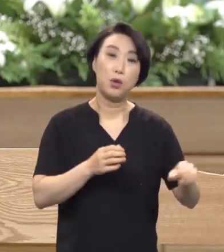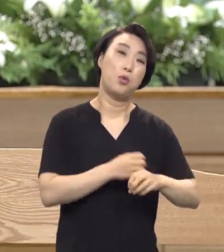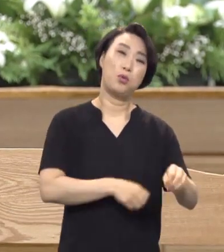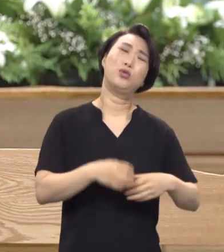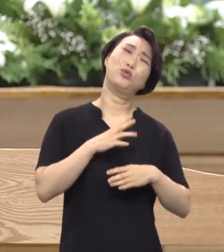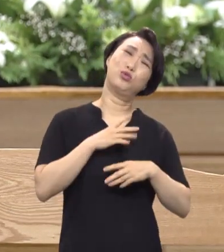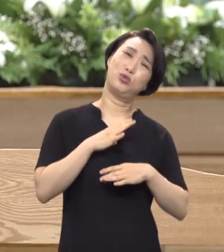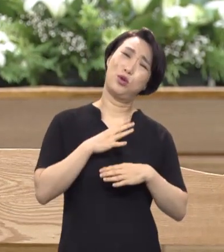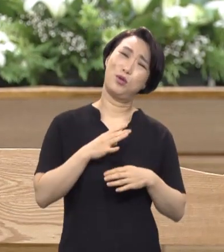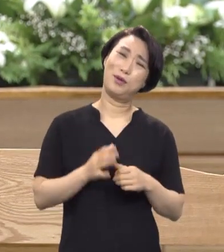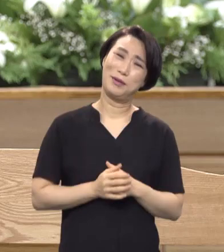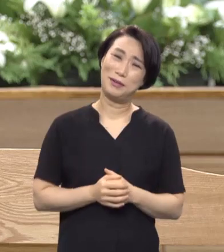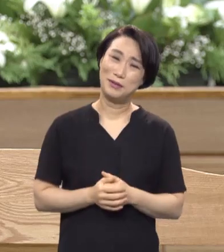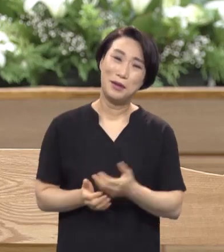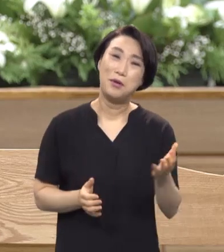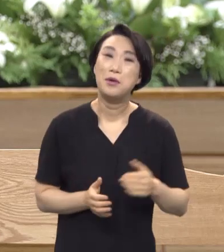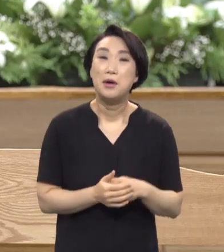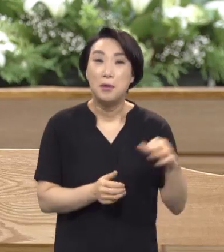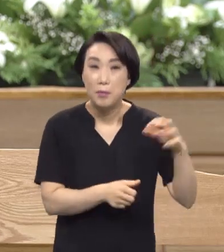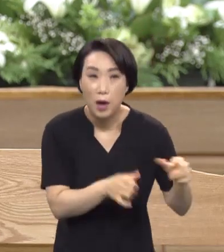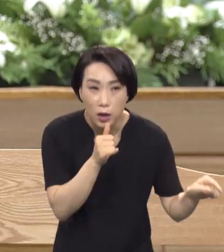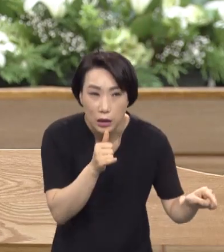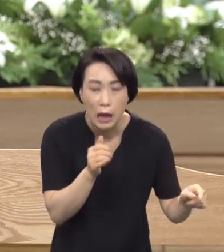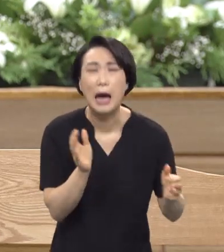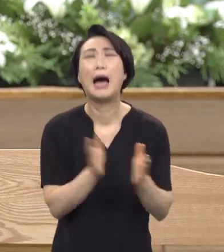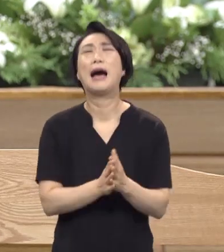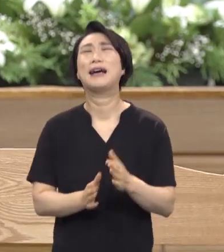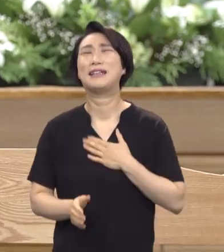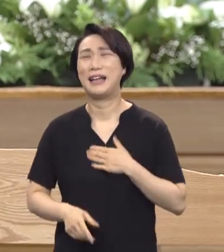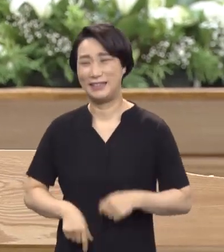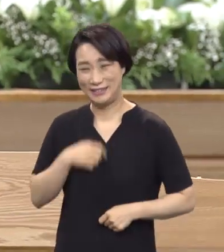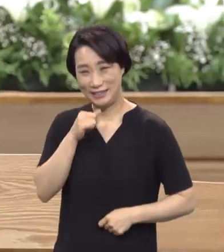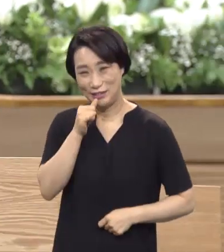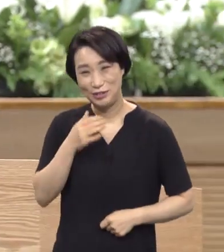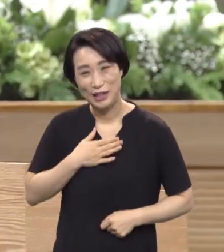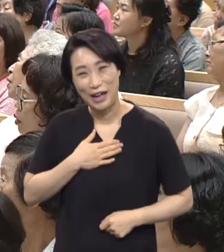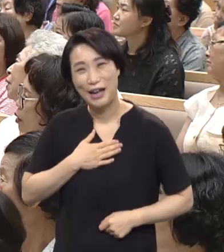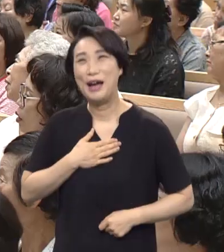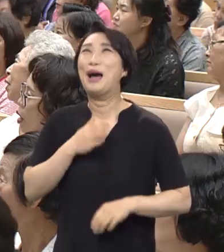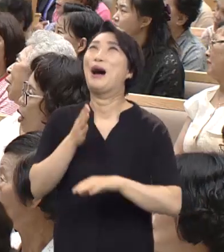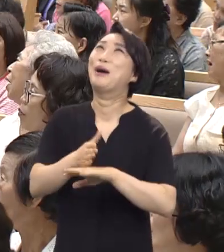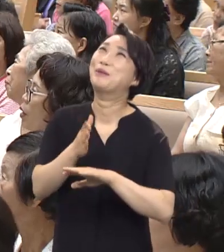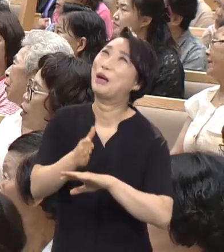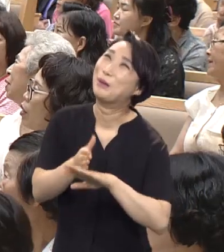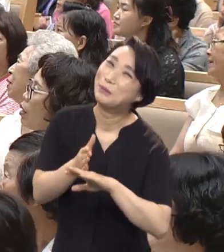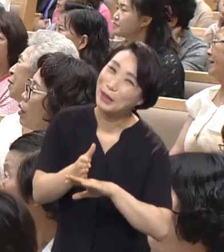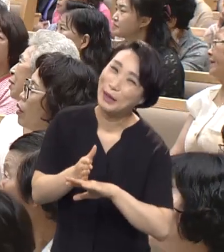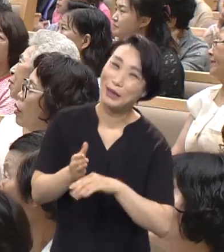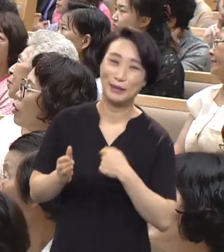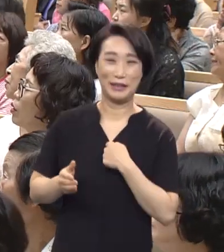않습니까? 핍박이 있다는 것은 의의가 있기 때문에 감사한 것이다.